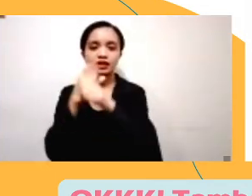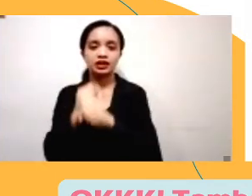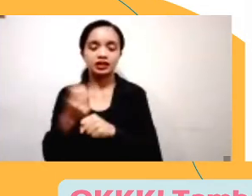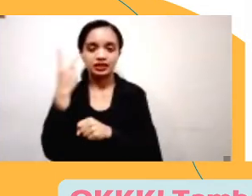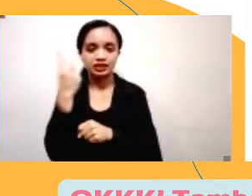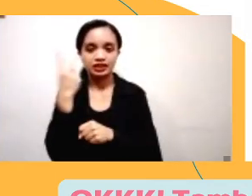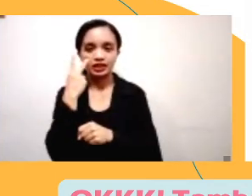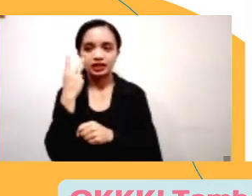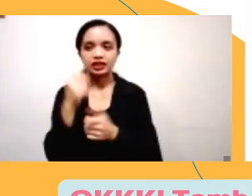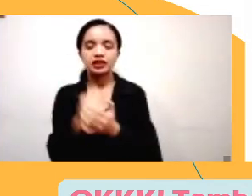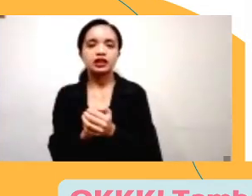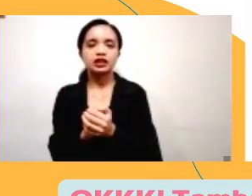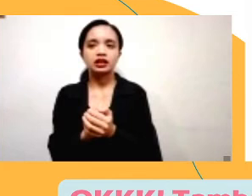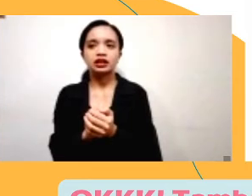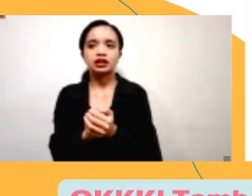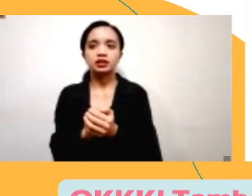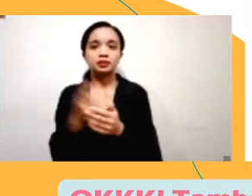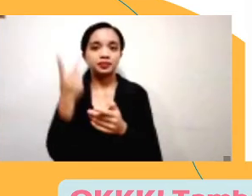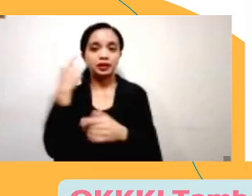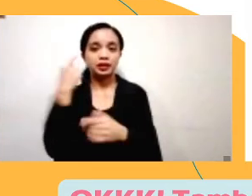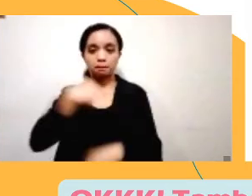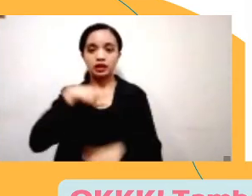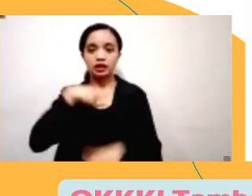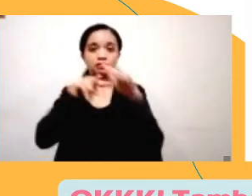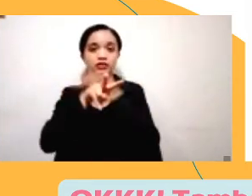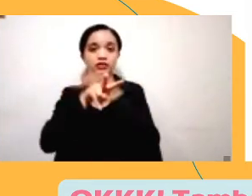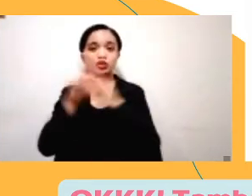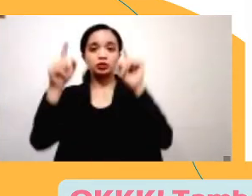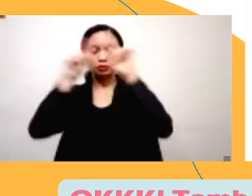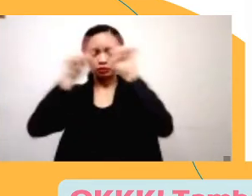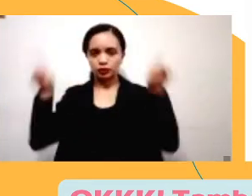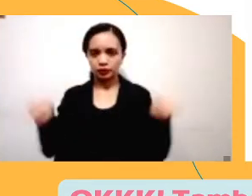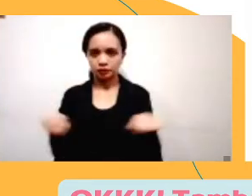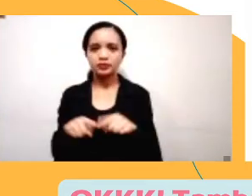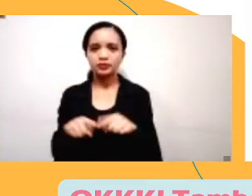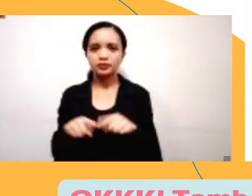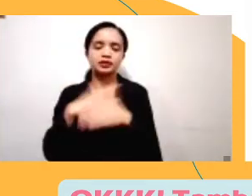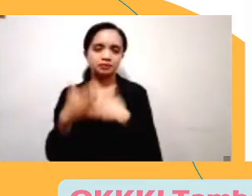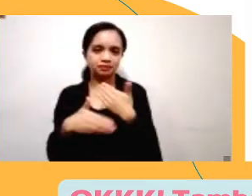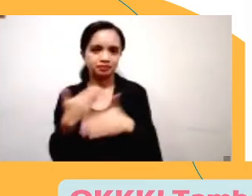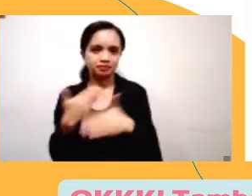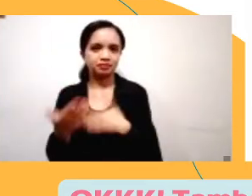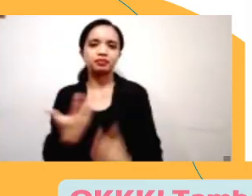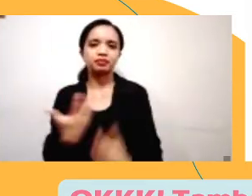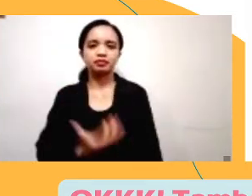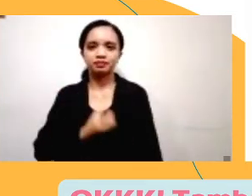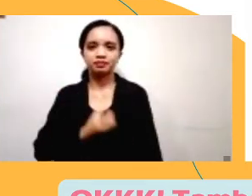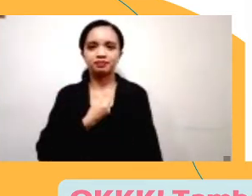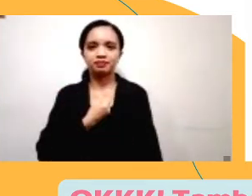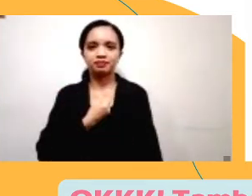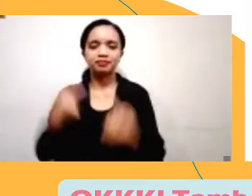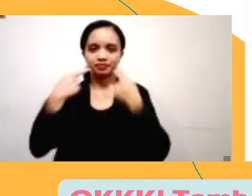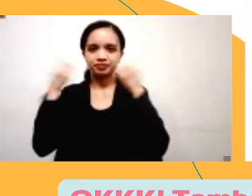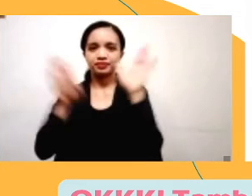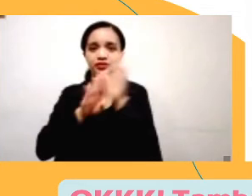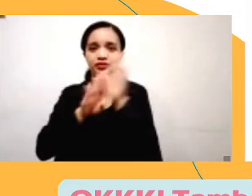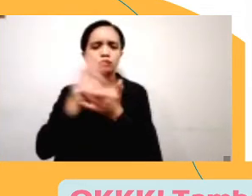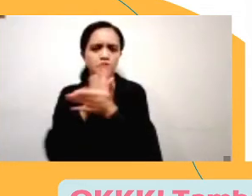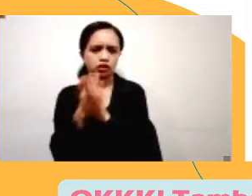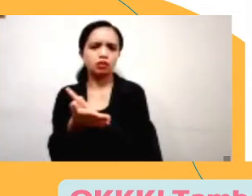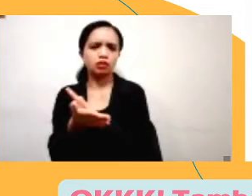yung inyong Me Vision Board. Maging proud kayo sa naging proseso ng inyong sariling pagyabong. Maging proud kayo sa inyong